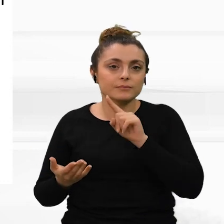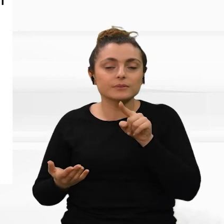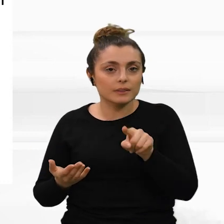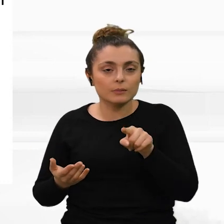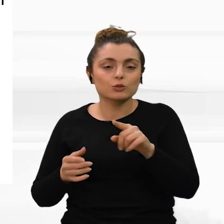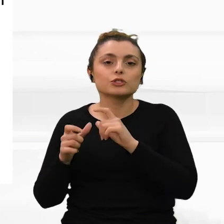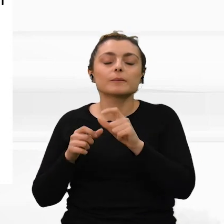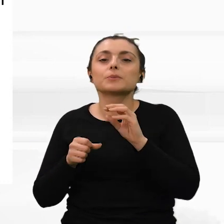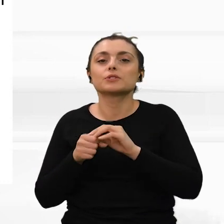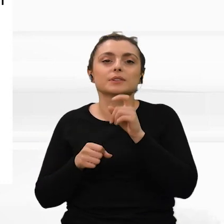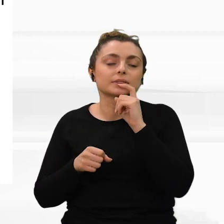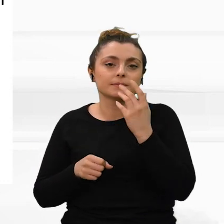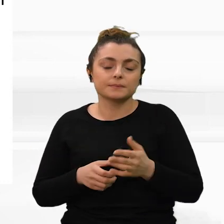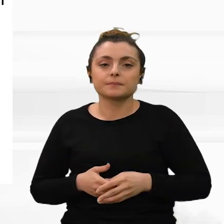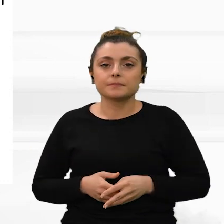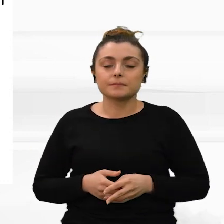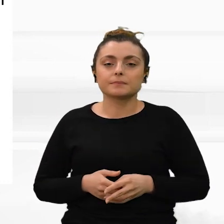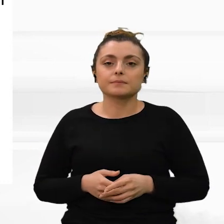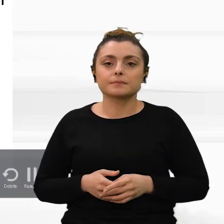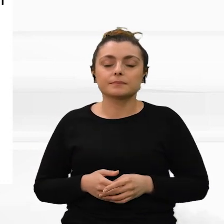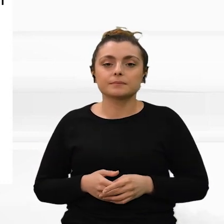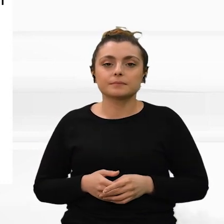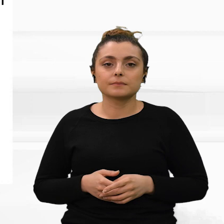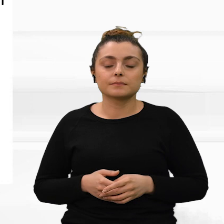Dolayısıyla bu seçenekte yanlıştır